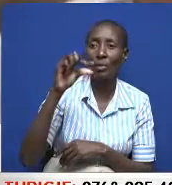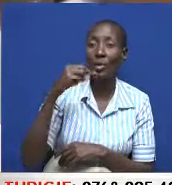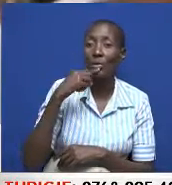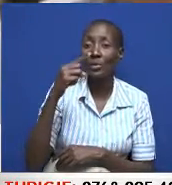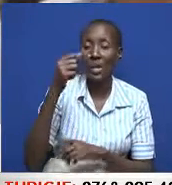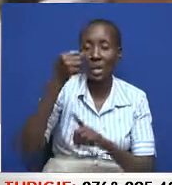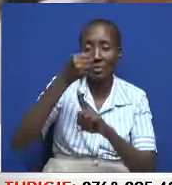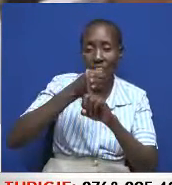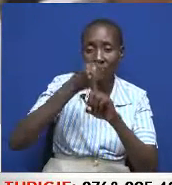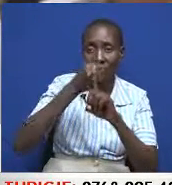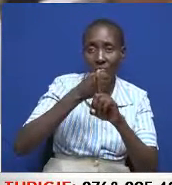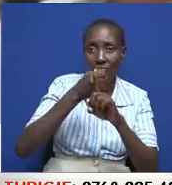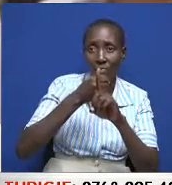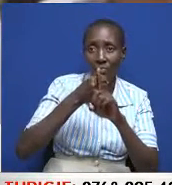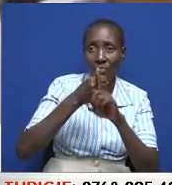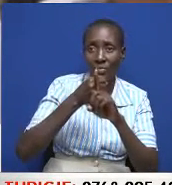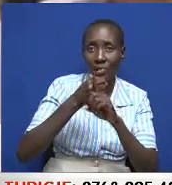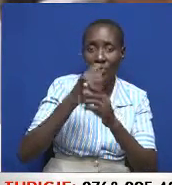za kibinadamu